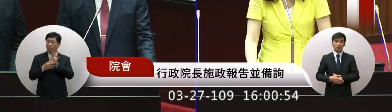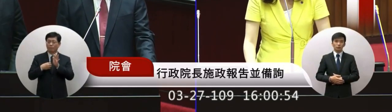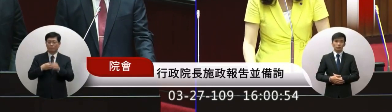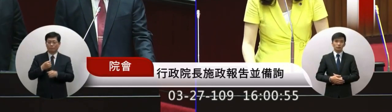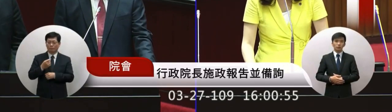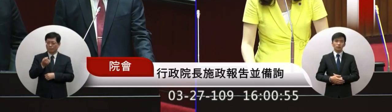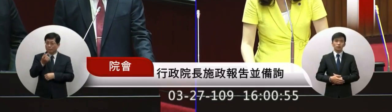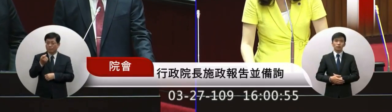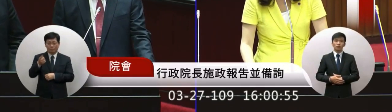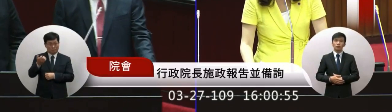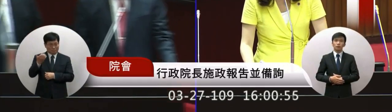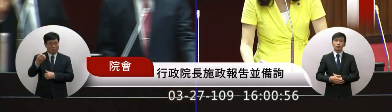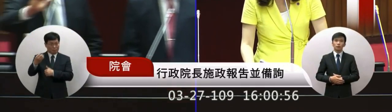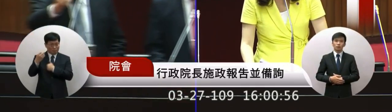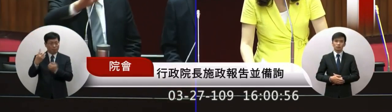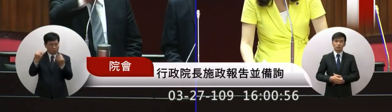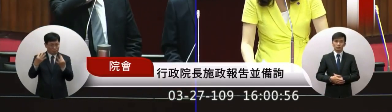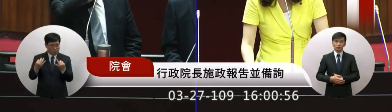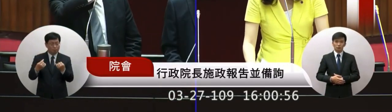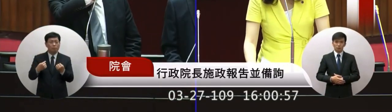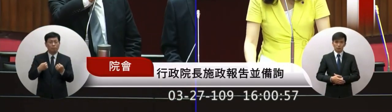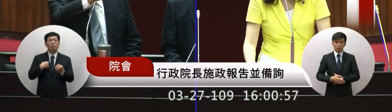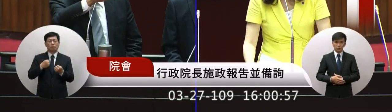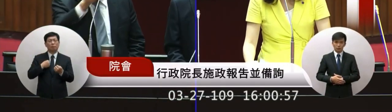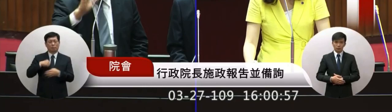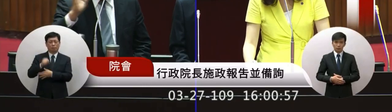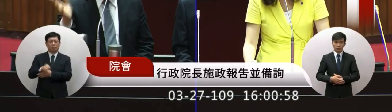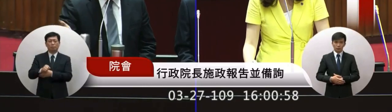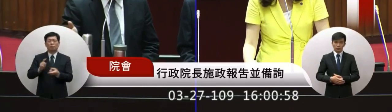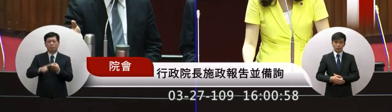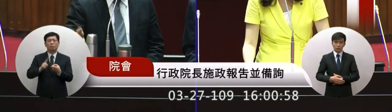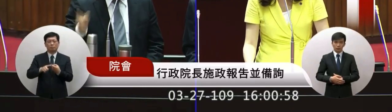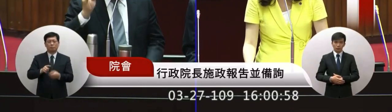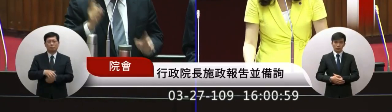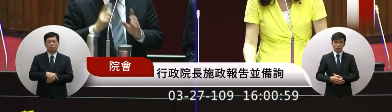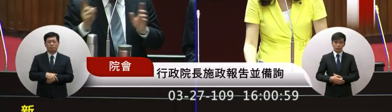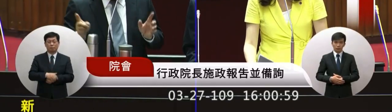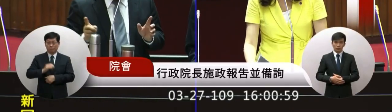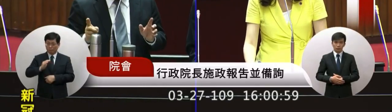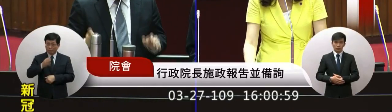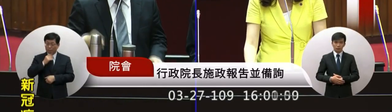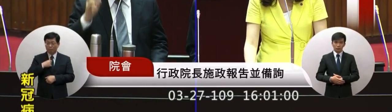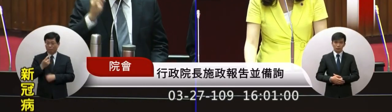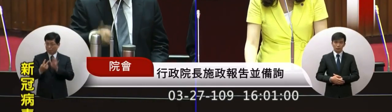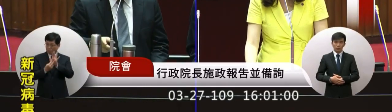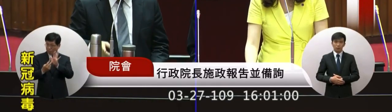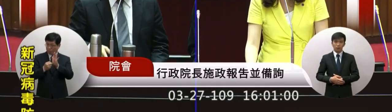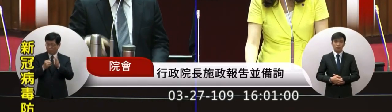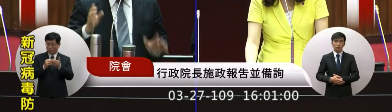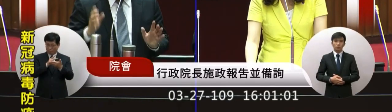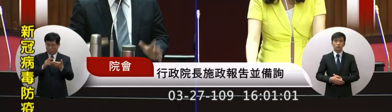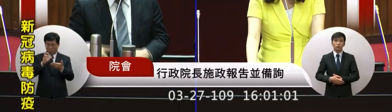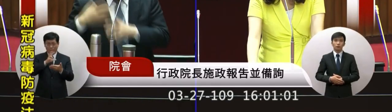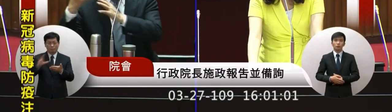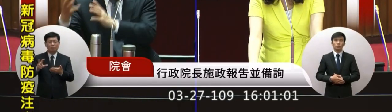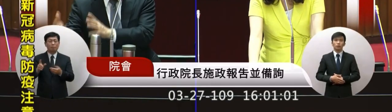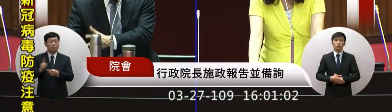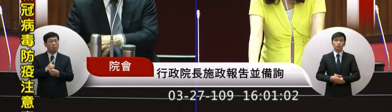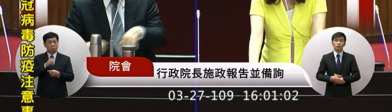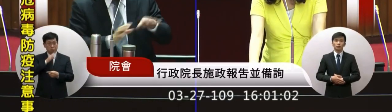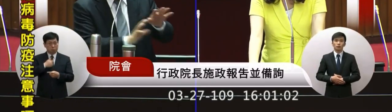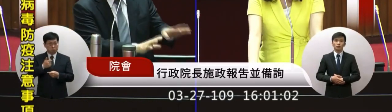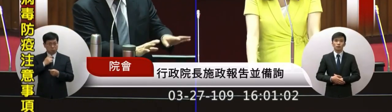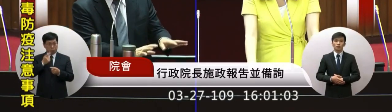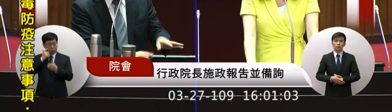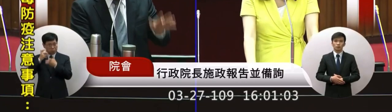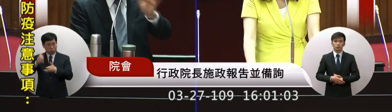是讲，委员你讲遐数据我拢认同，遐数据对的啦。但是解读了，怎么解读的？委员说、啊、你是不是